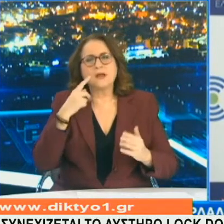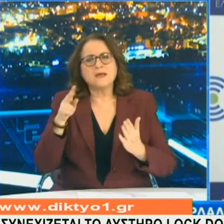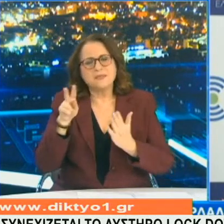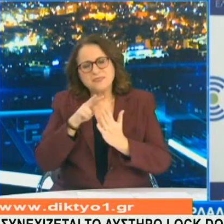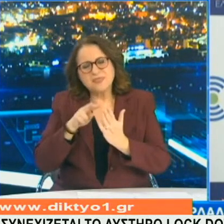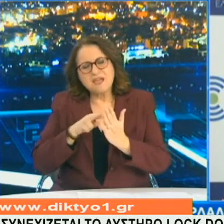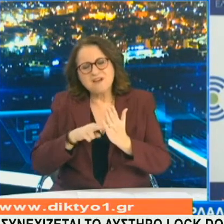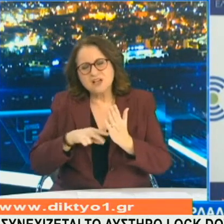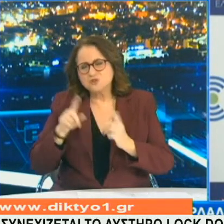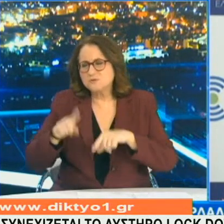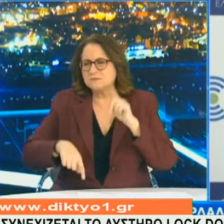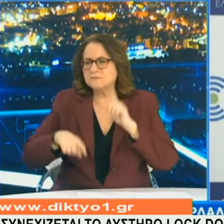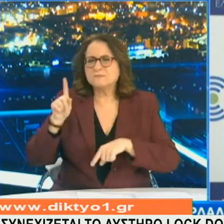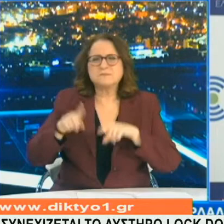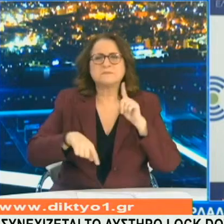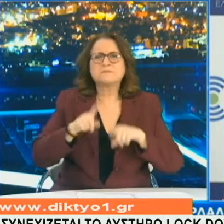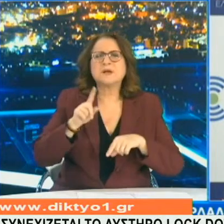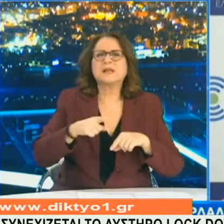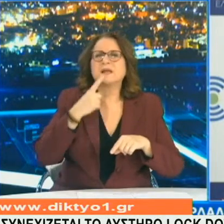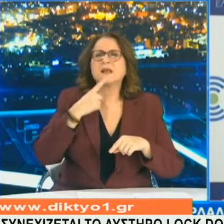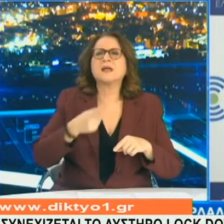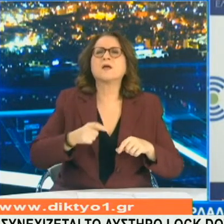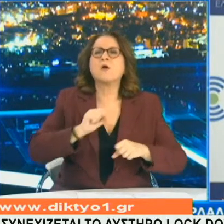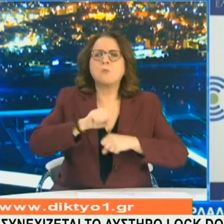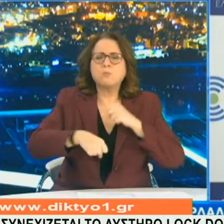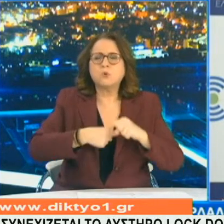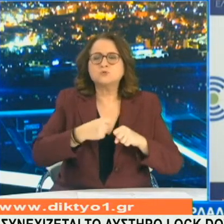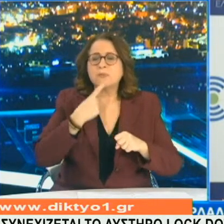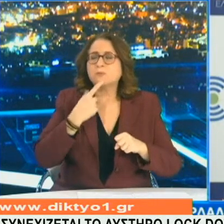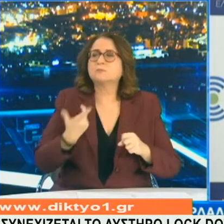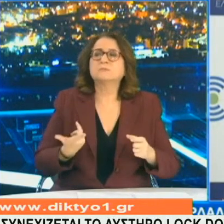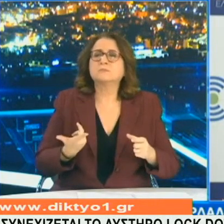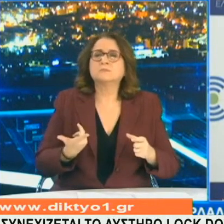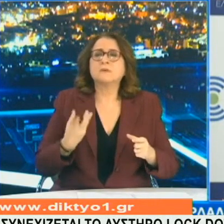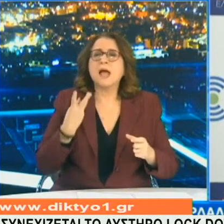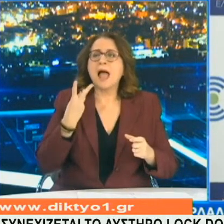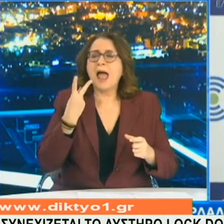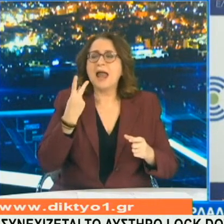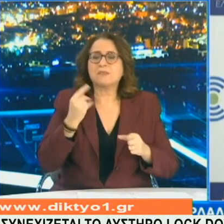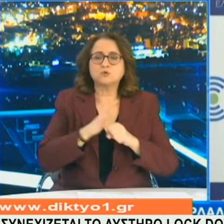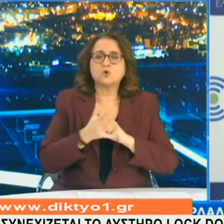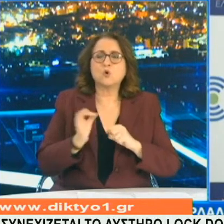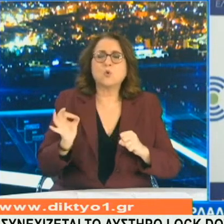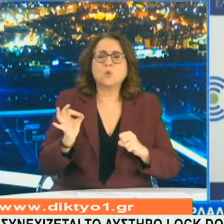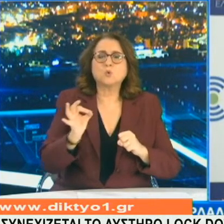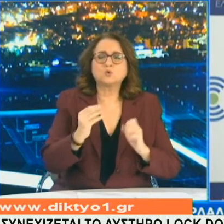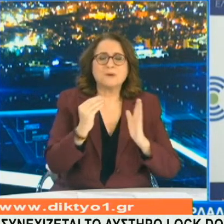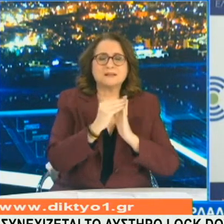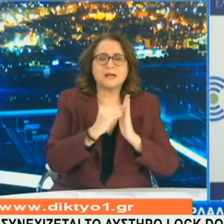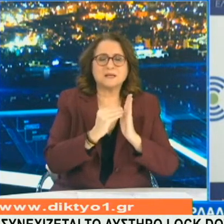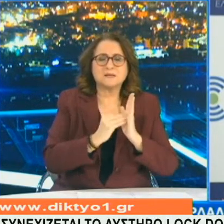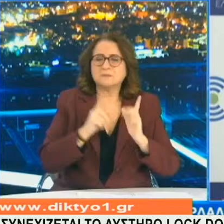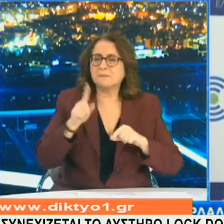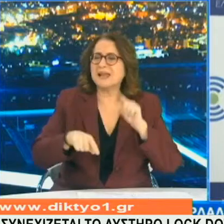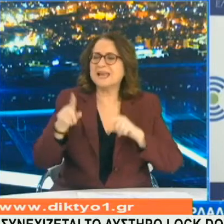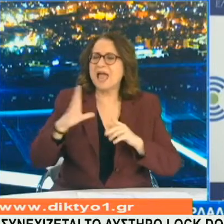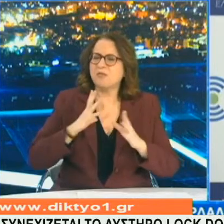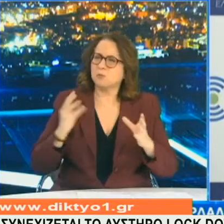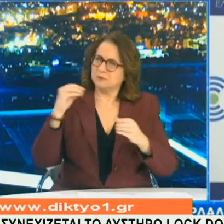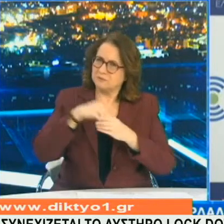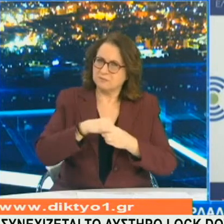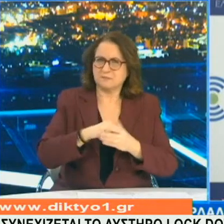αυτοδιοικητικών που προσπαθούν να εξηγήσουν τις αποφάσεις μας σε σχέση αποκλειστικά και μόνο με τον αριθμό των κρουσμάτων, να υπενθυμίσουμε, να